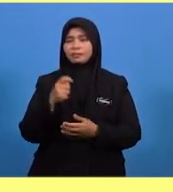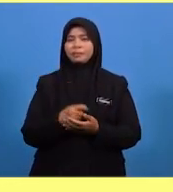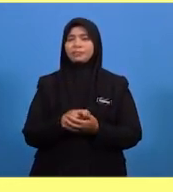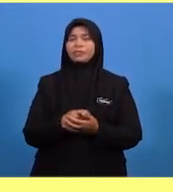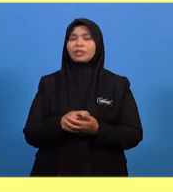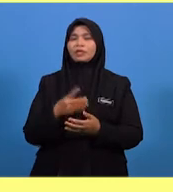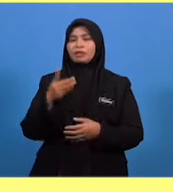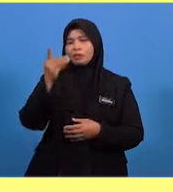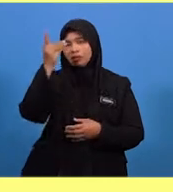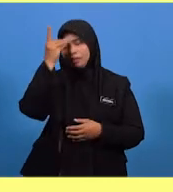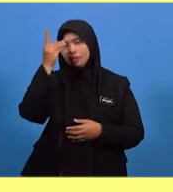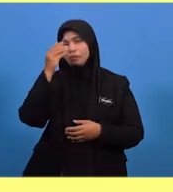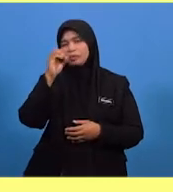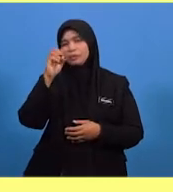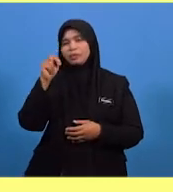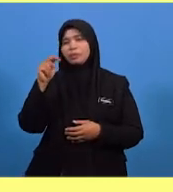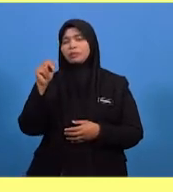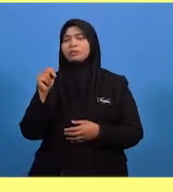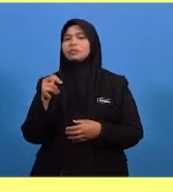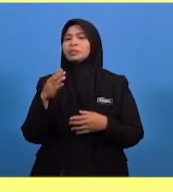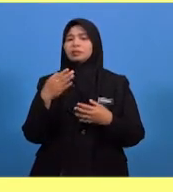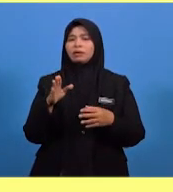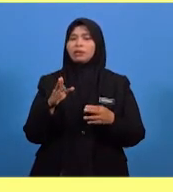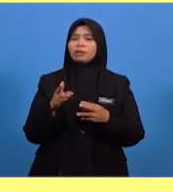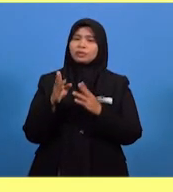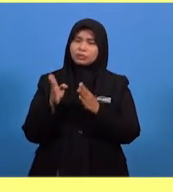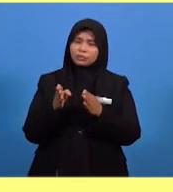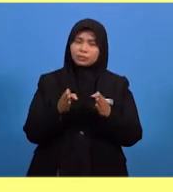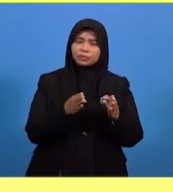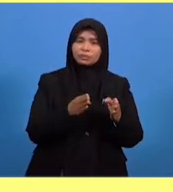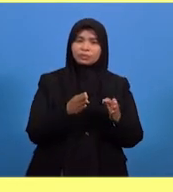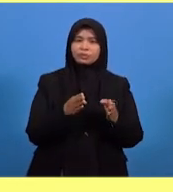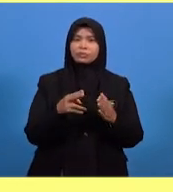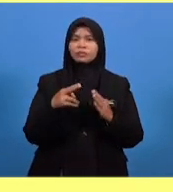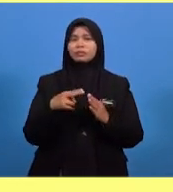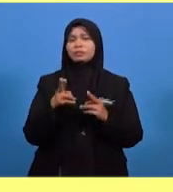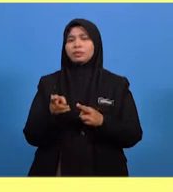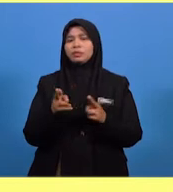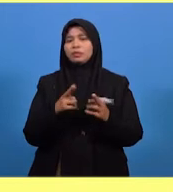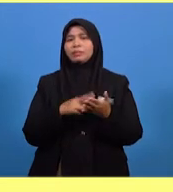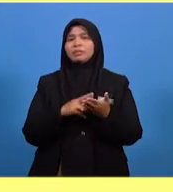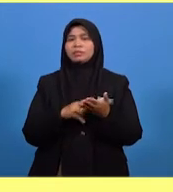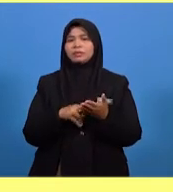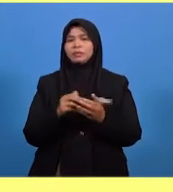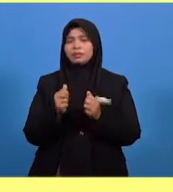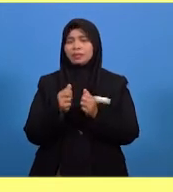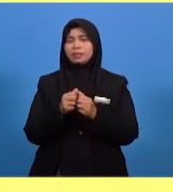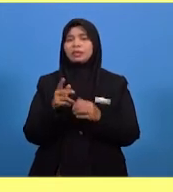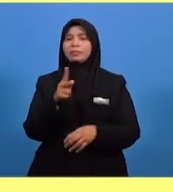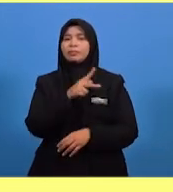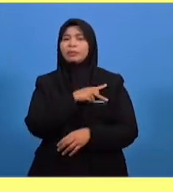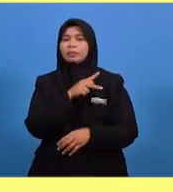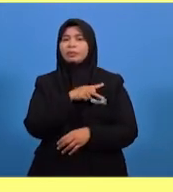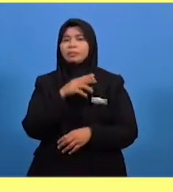telah mengatur perundingan antara Kiai saleh dan pemimpin-pemimpin